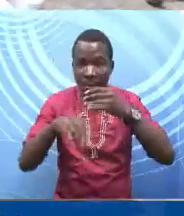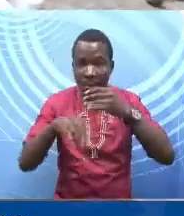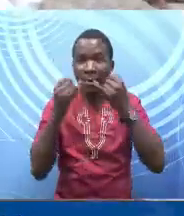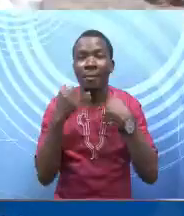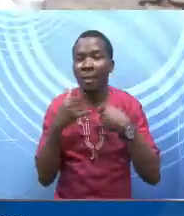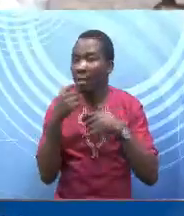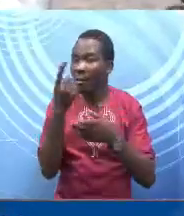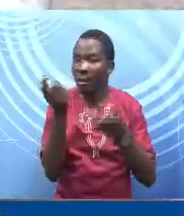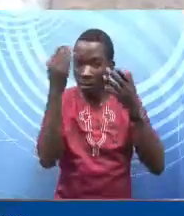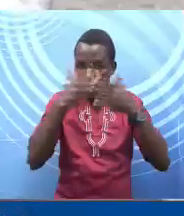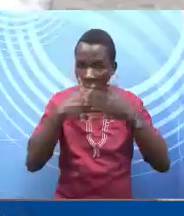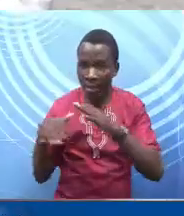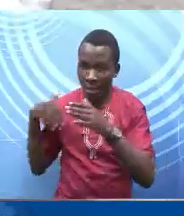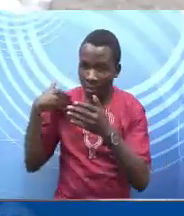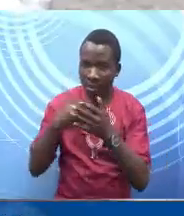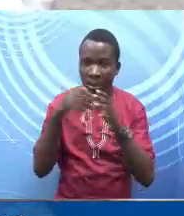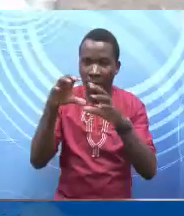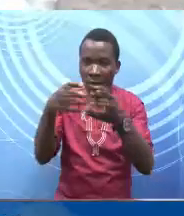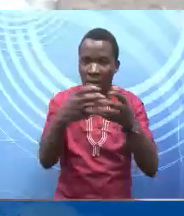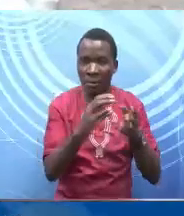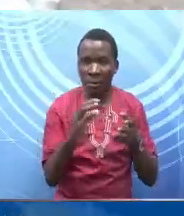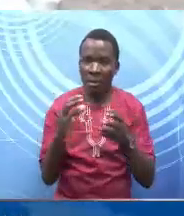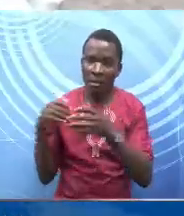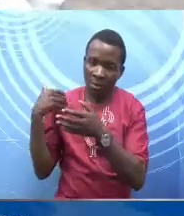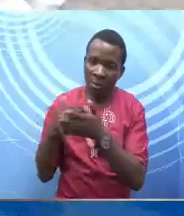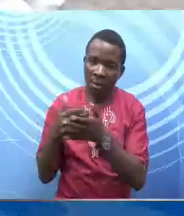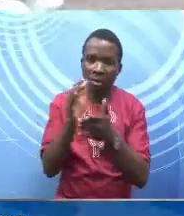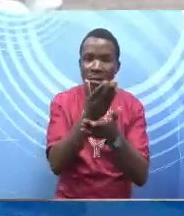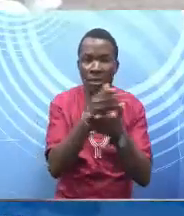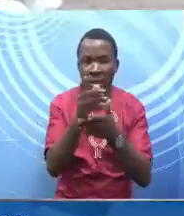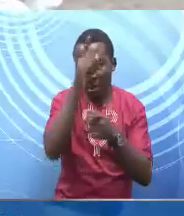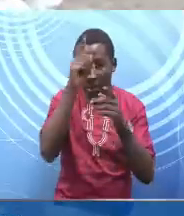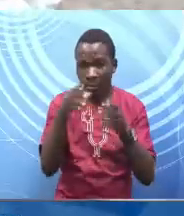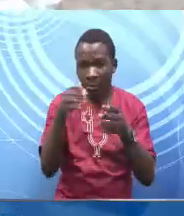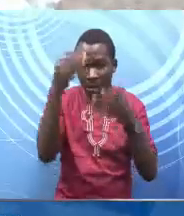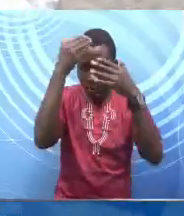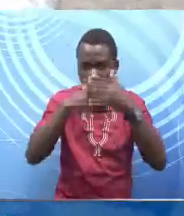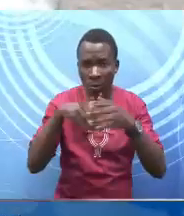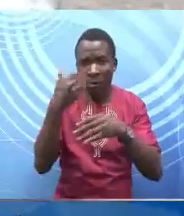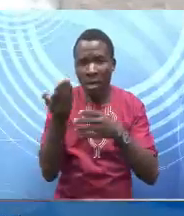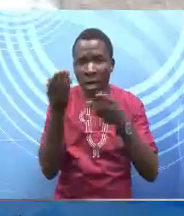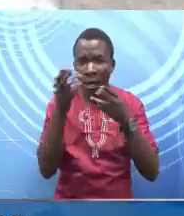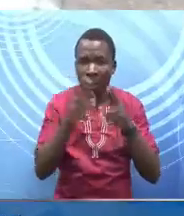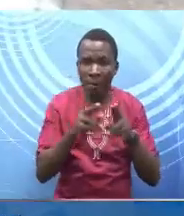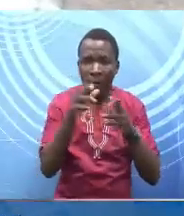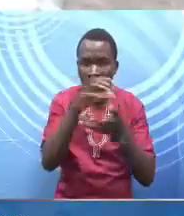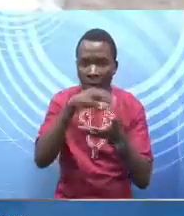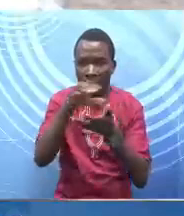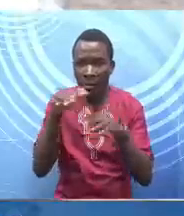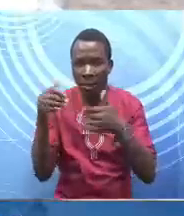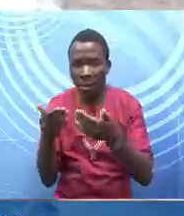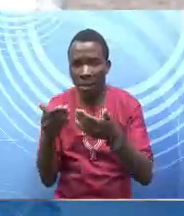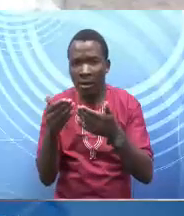nti burije kuza kubigeza mu masibo kubifata hano kubigeza mu masibo no kubiha abaturage bwababwije, ugasanga hajemo wenda nk'akavuyo cyangwa se